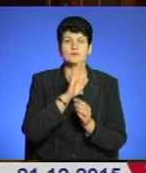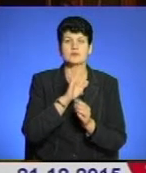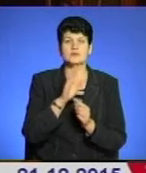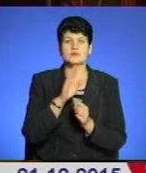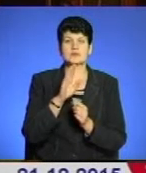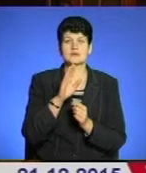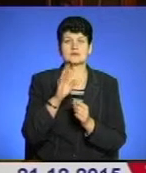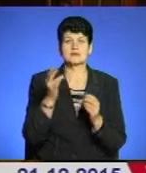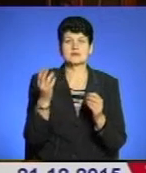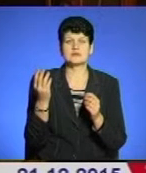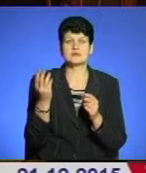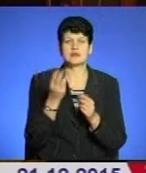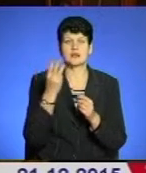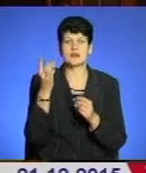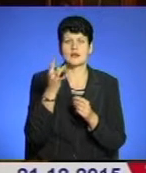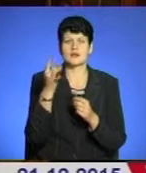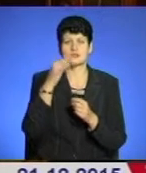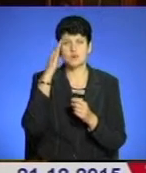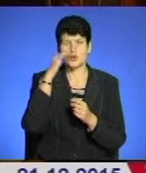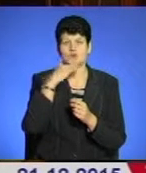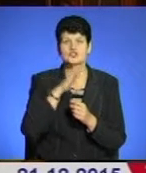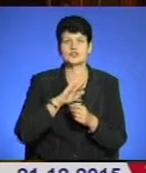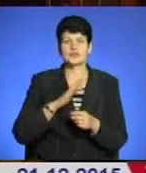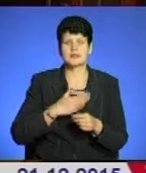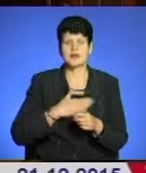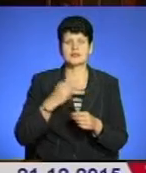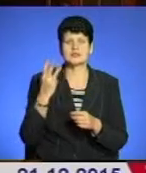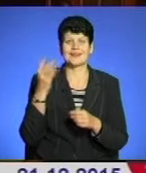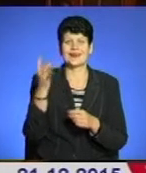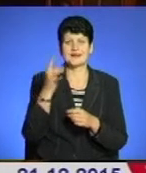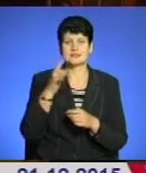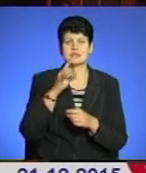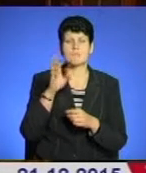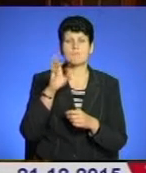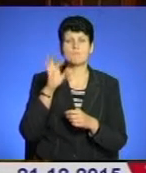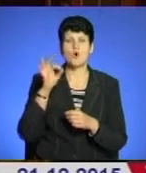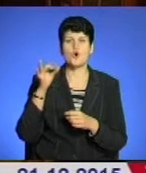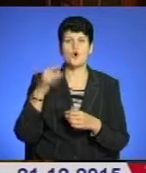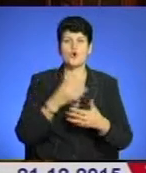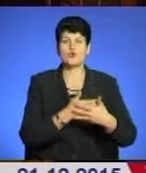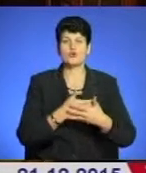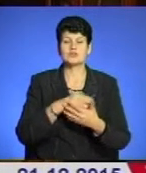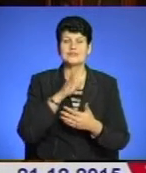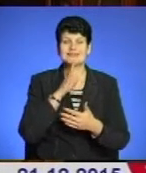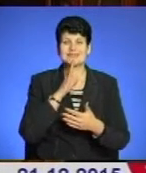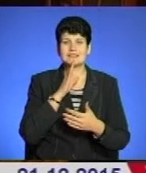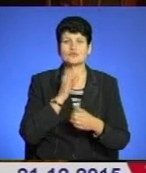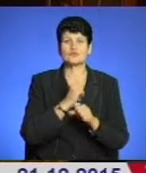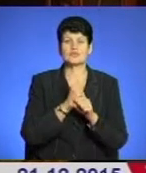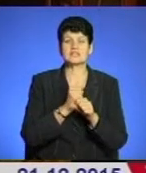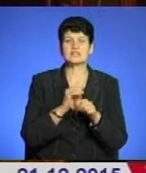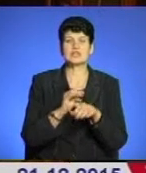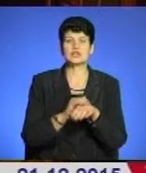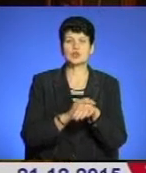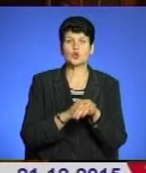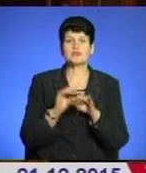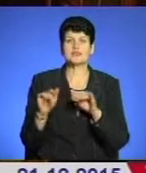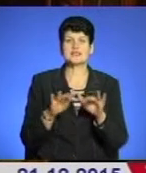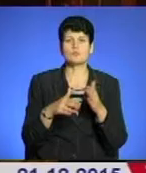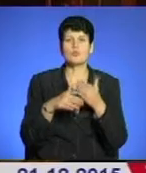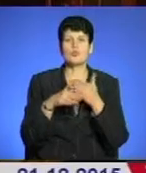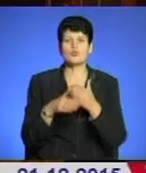Римського, три рази Отче наш, три рази Богородице Діво, зробити добре діло милосердя, тобто